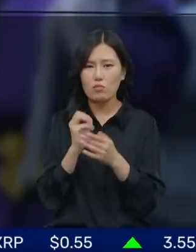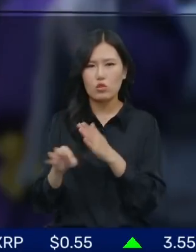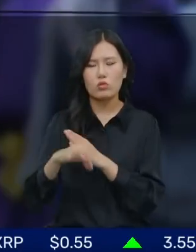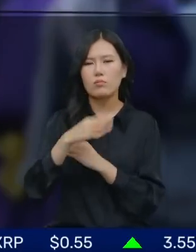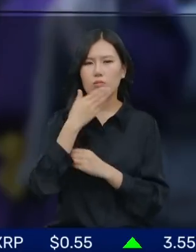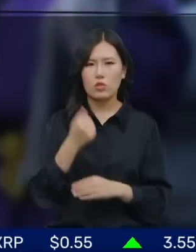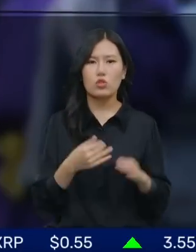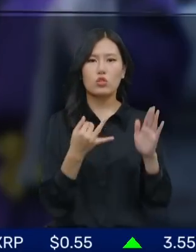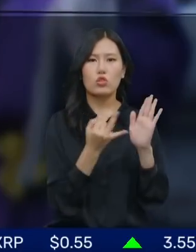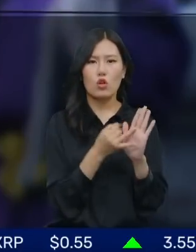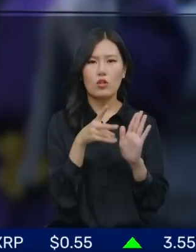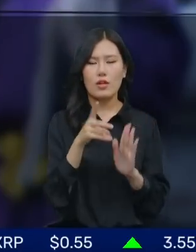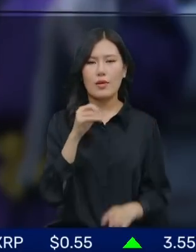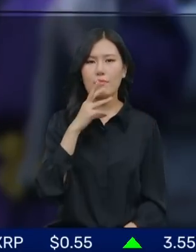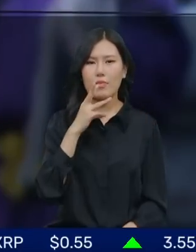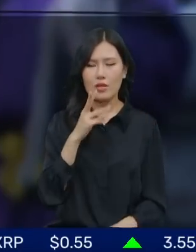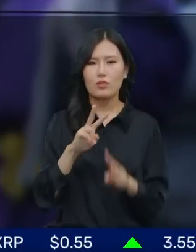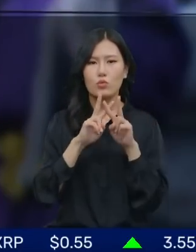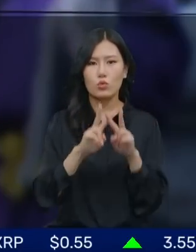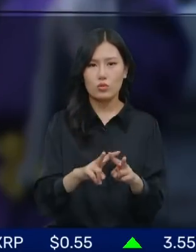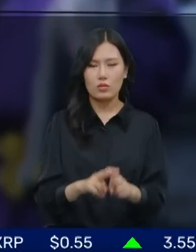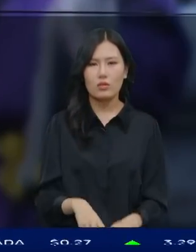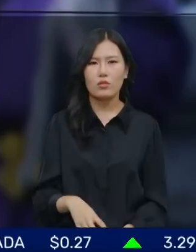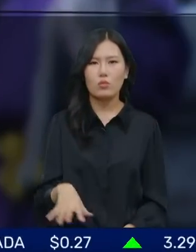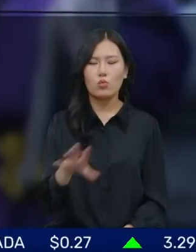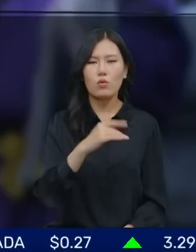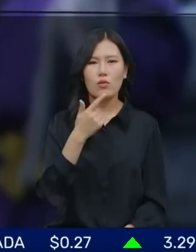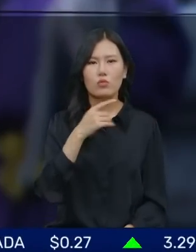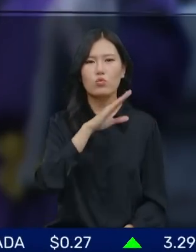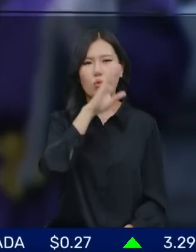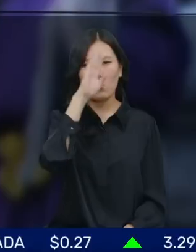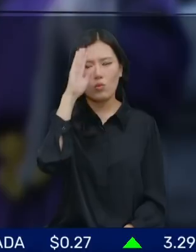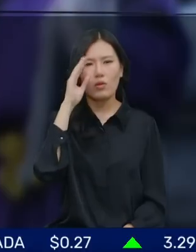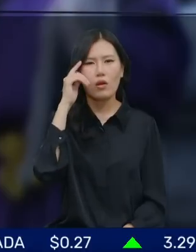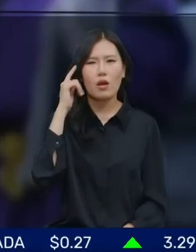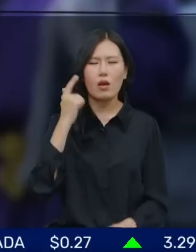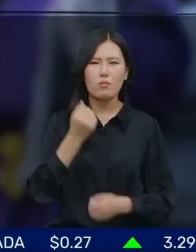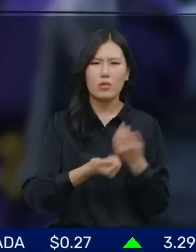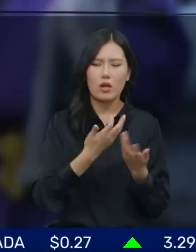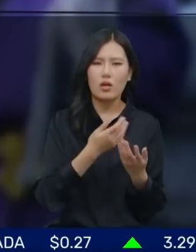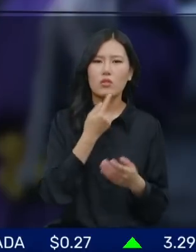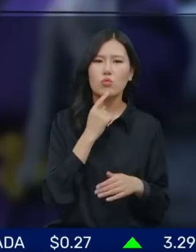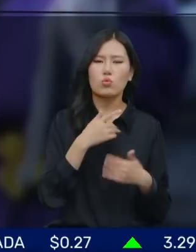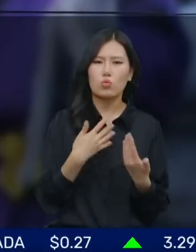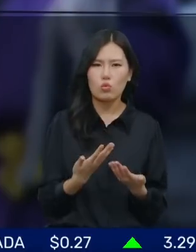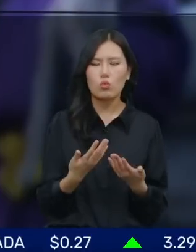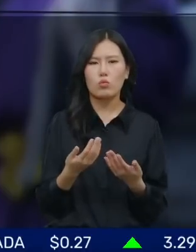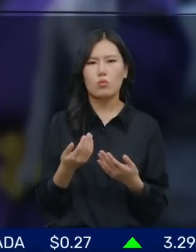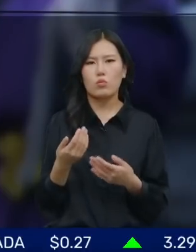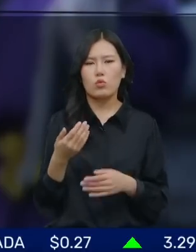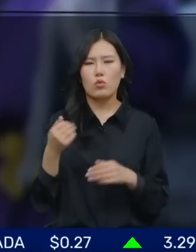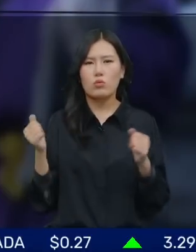7-10 мэдээллийн хөтөлбөр үргэлжилж байна. Тэгэхээр бид ган зод гэд байгалийн давагдшгүй хүсэн зүйлийг ярихдаа дандаа мал хорогдсон,